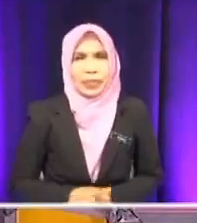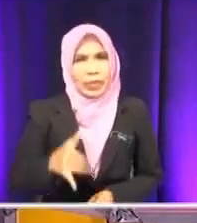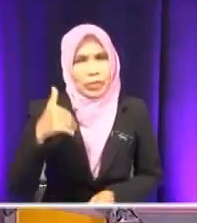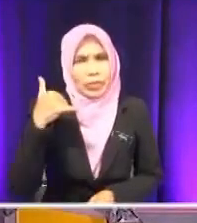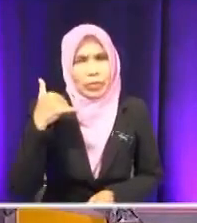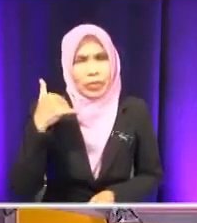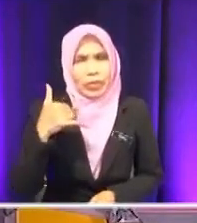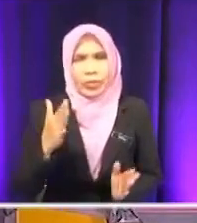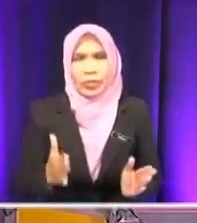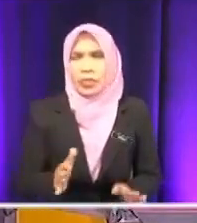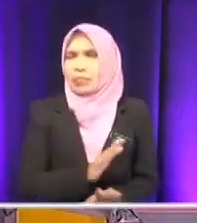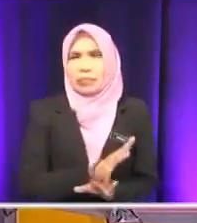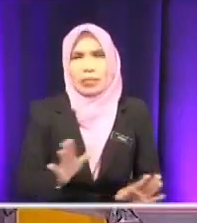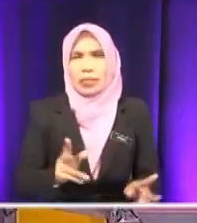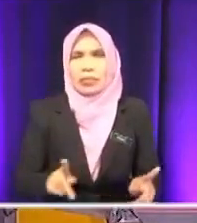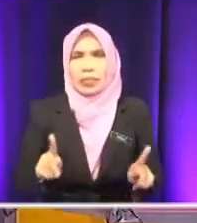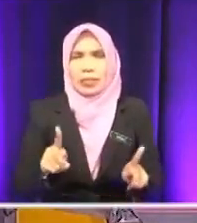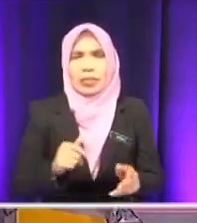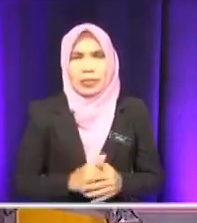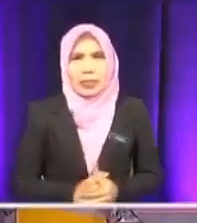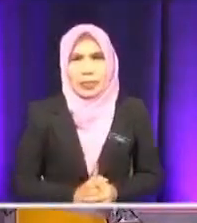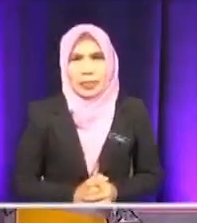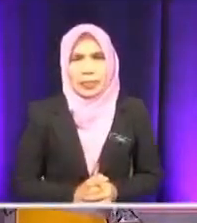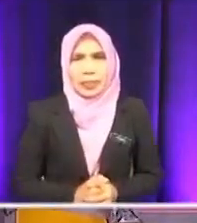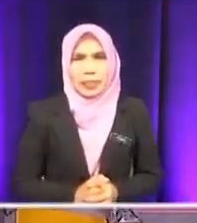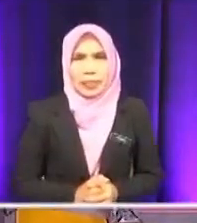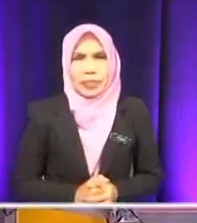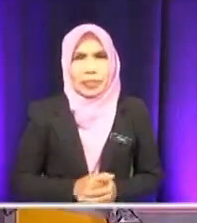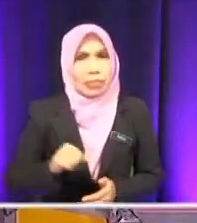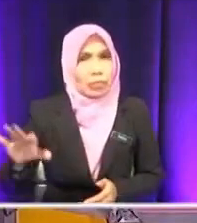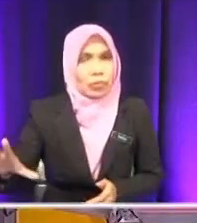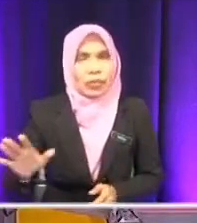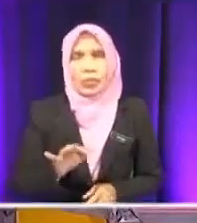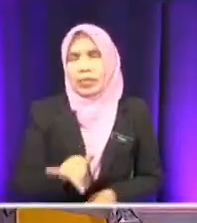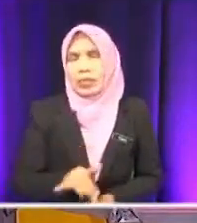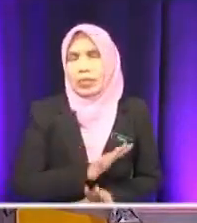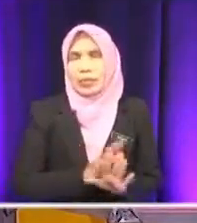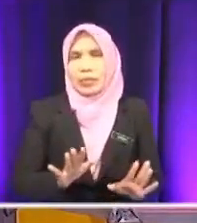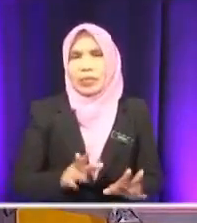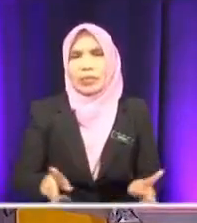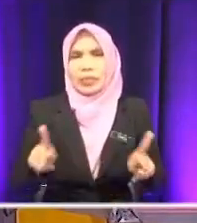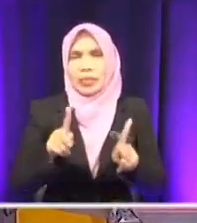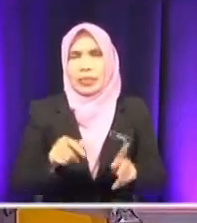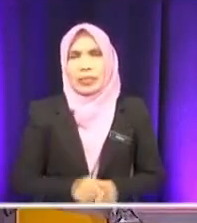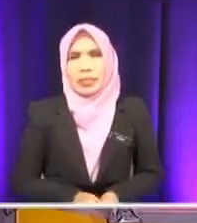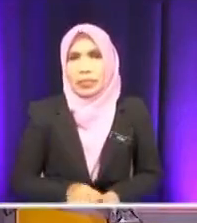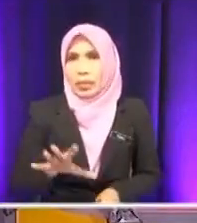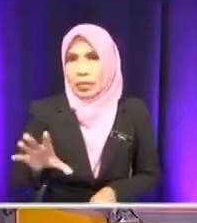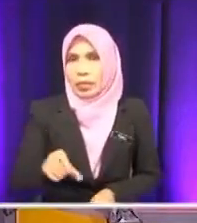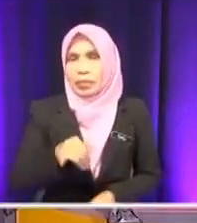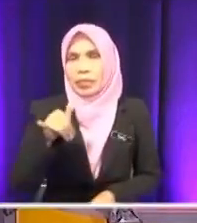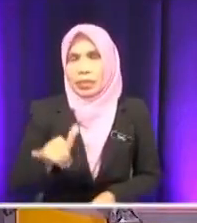ini kita gunakan teknik penis kalaan ya teknik sekarang untuk kita buang benda yang tak penting kita ambil perkali yang penting jadi